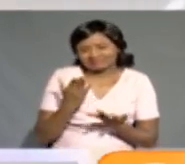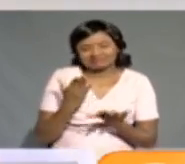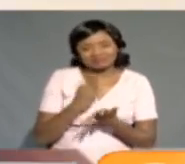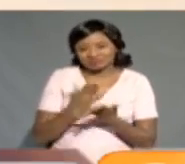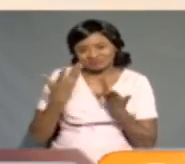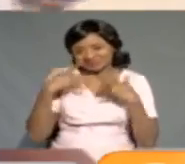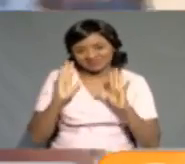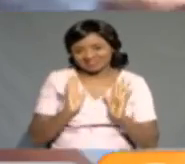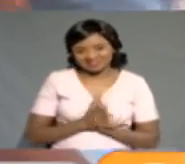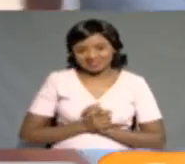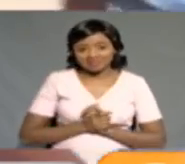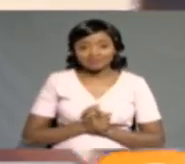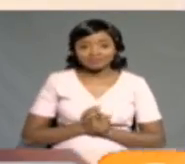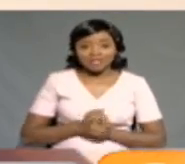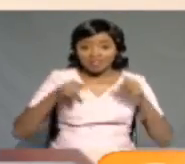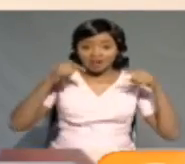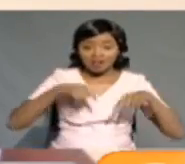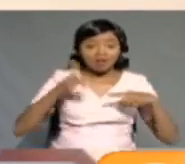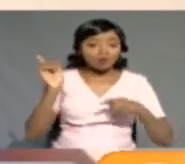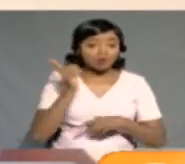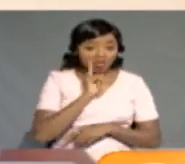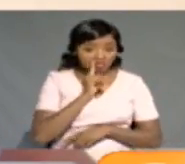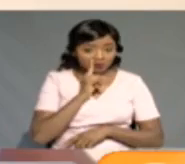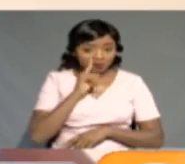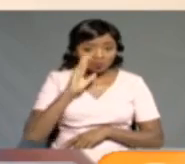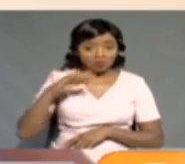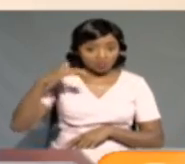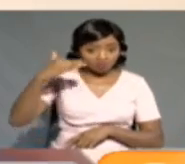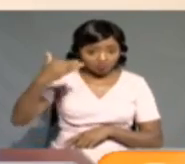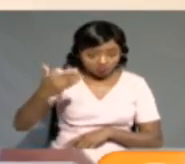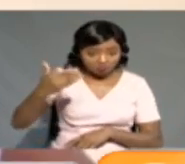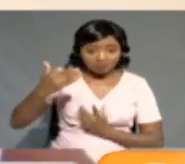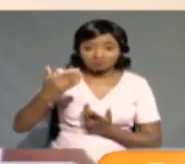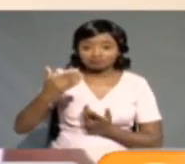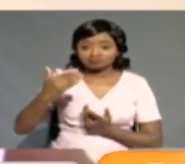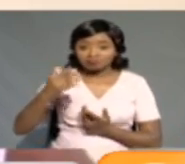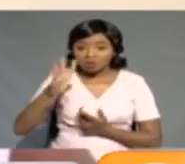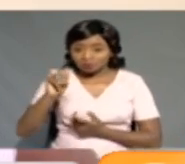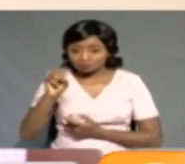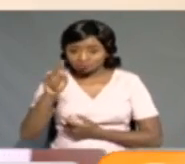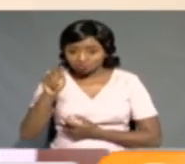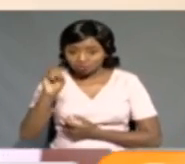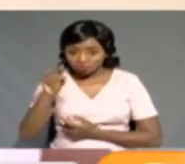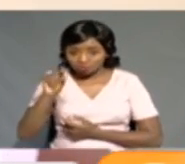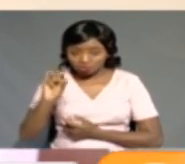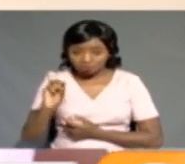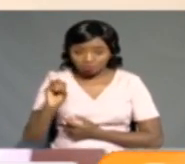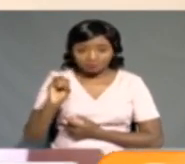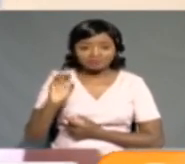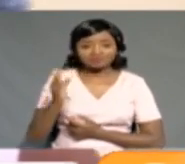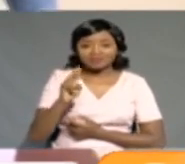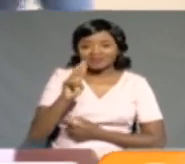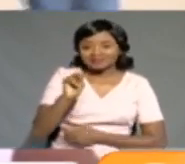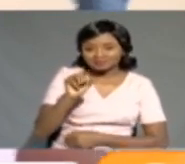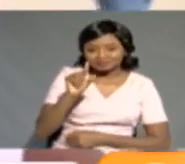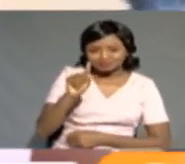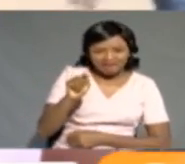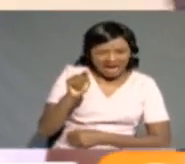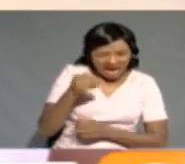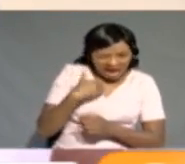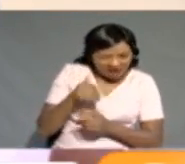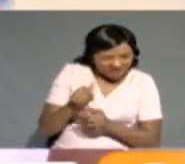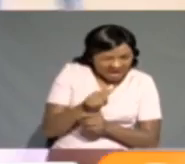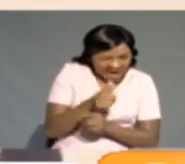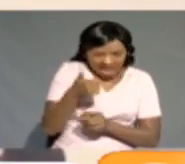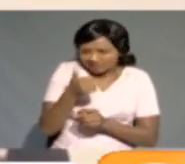Kwisha. Leo, kesho, kesho kutwa, mtondo, mtondogo, na sidhani kuna nyingine